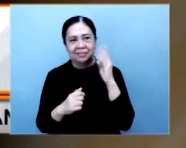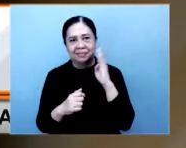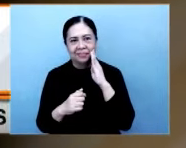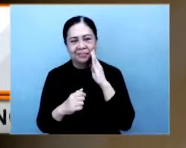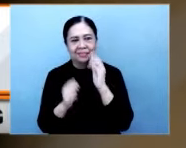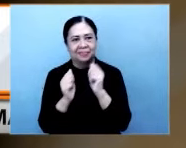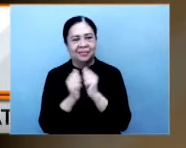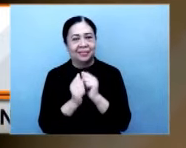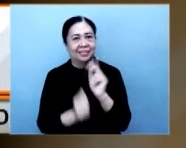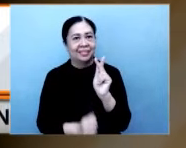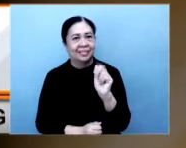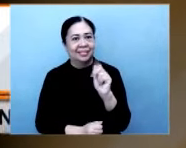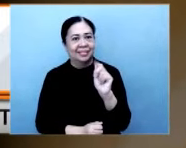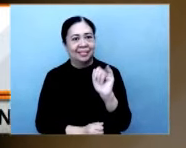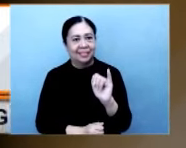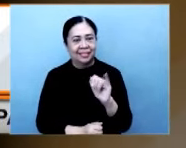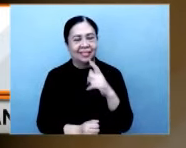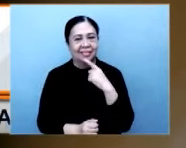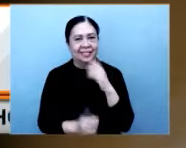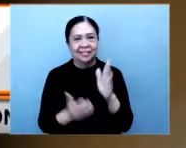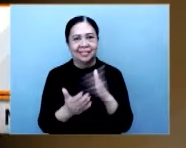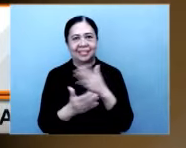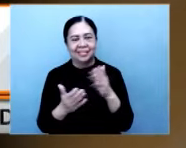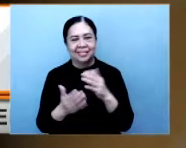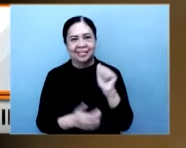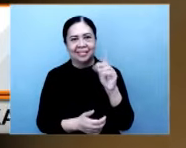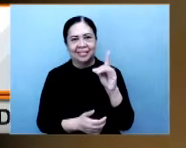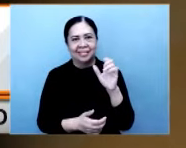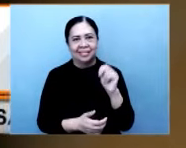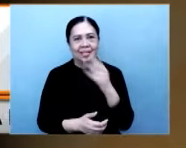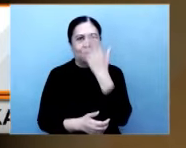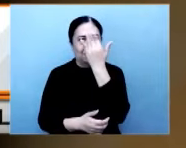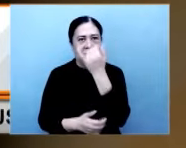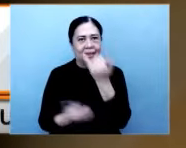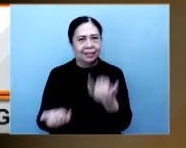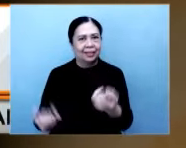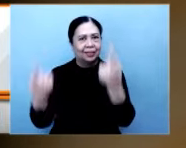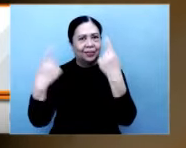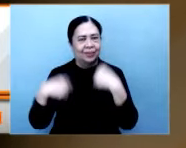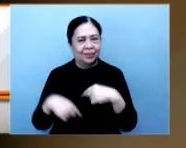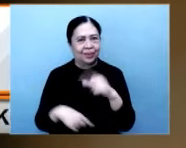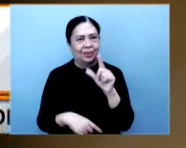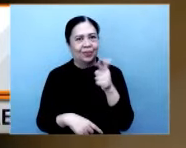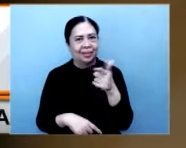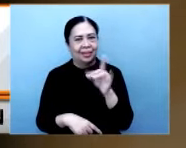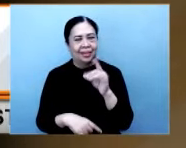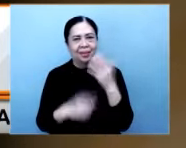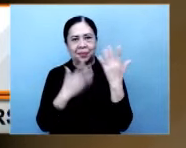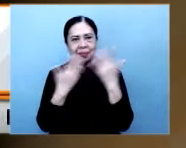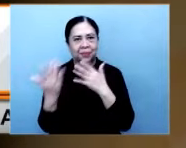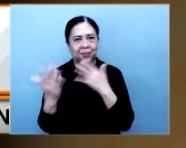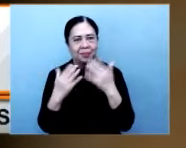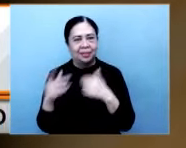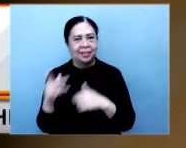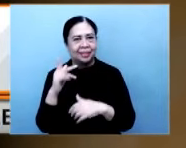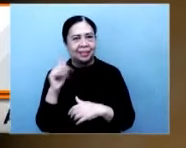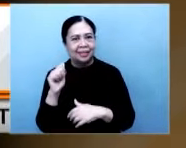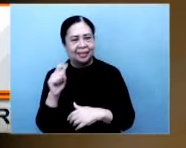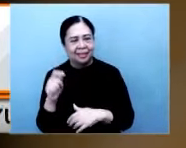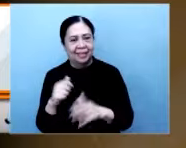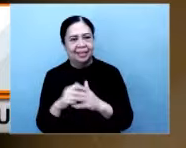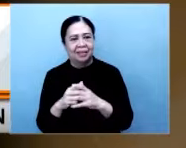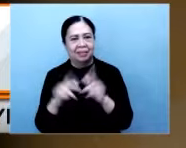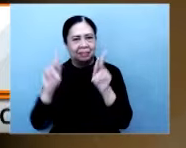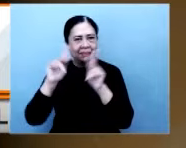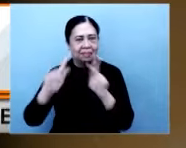Kakay Bautista, kinanta ni Alden ang Bakit Ngayong Kalang sa 28th birthday bash ni Kat sa Palawan. Nahiya pa